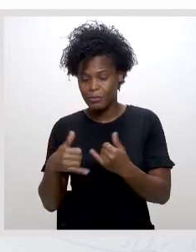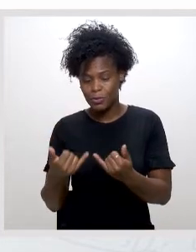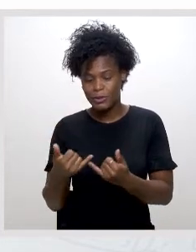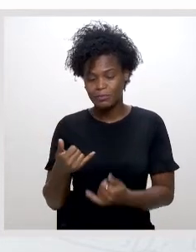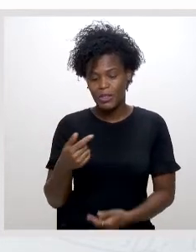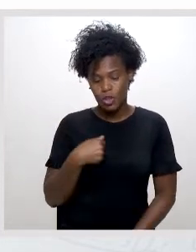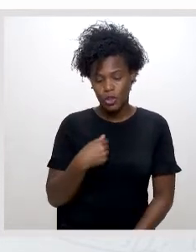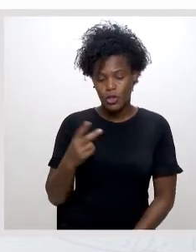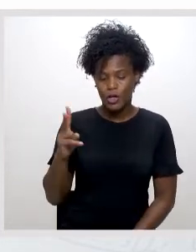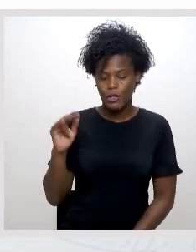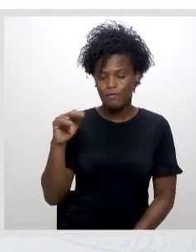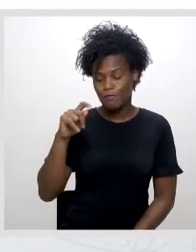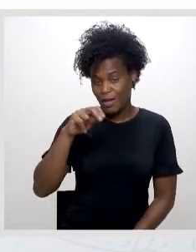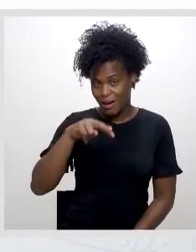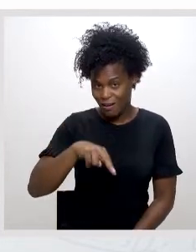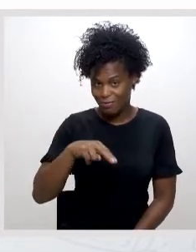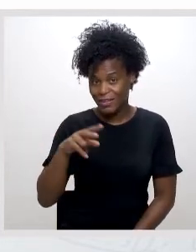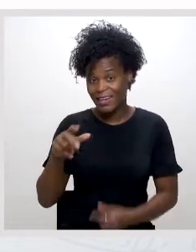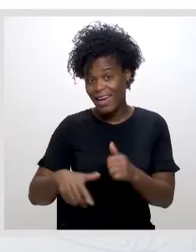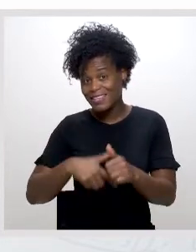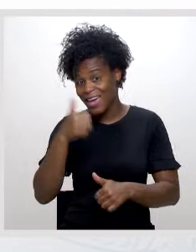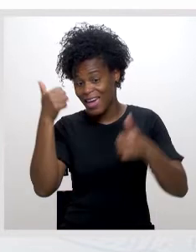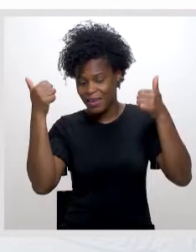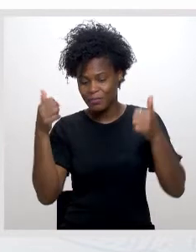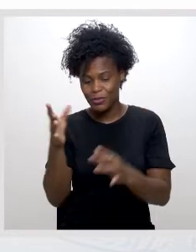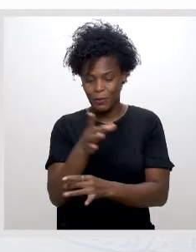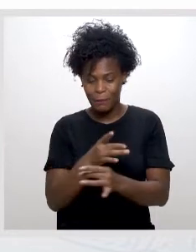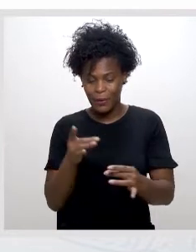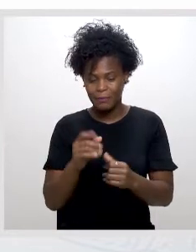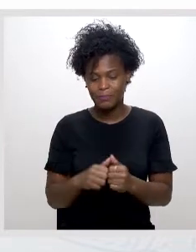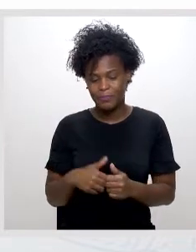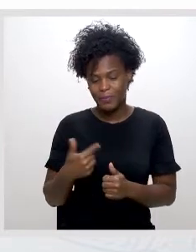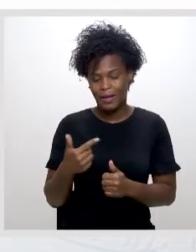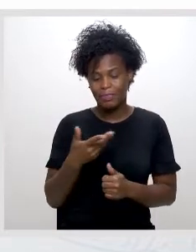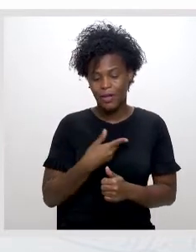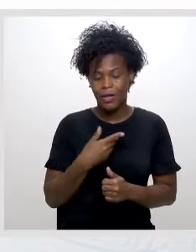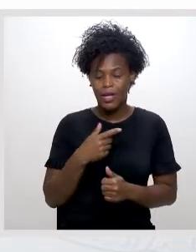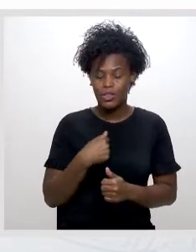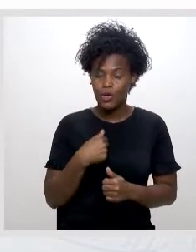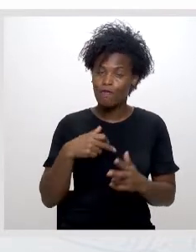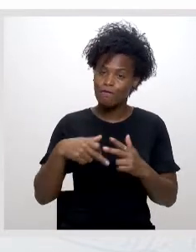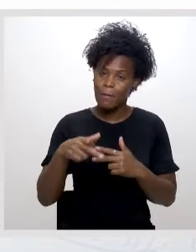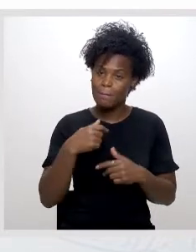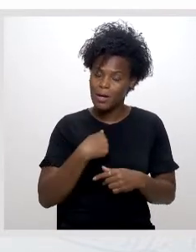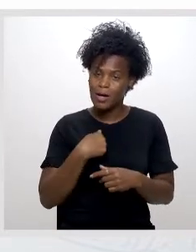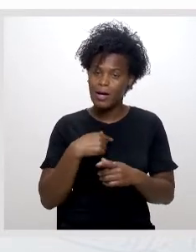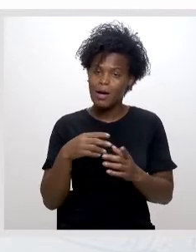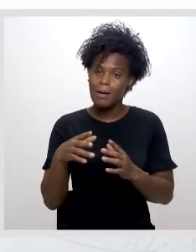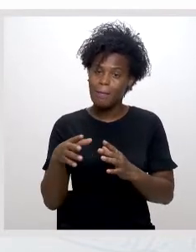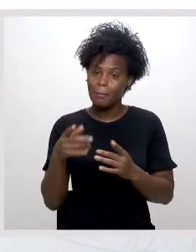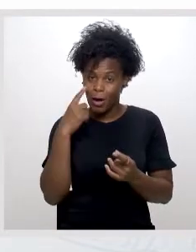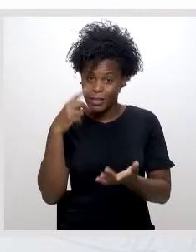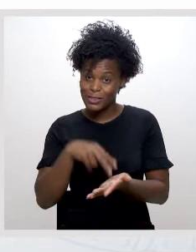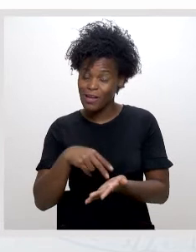Magnifique. Phrase D. Le mois prochain, je vais me présenter à un championnat.